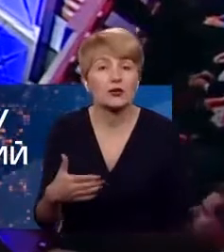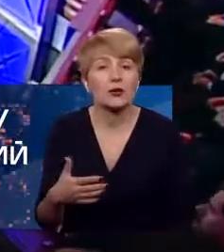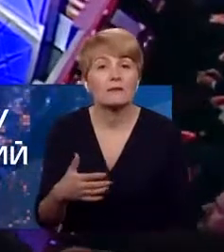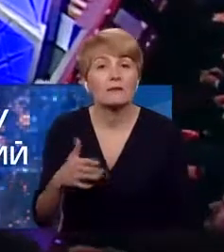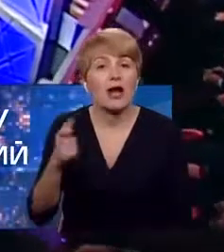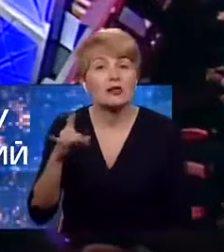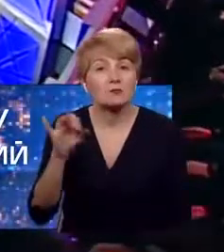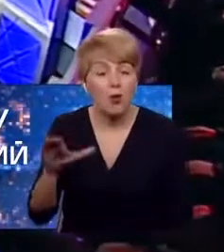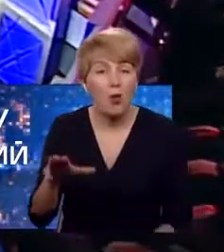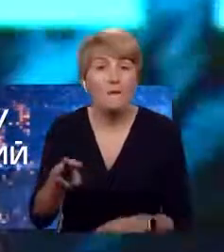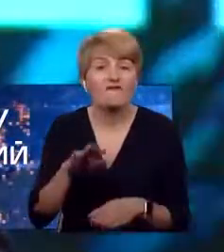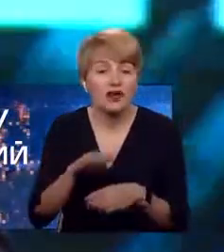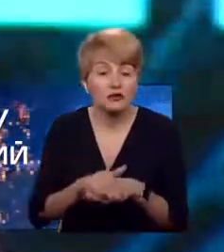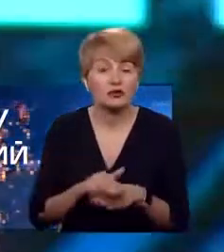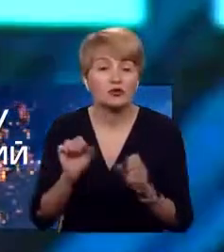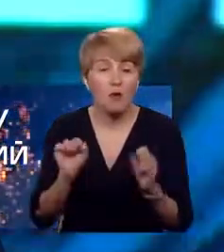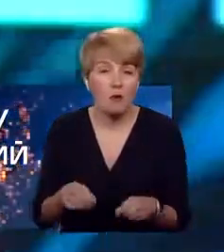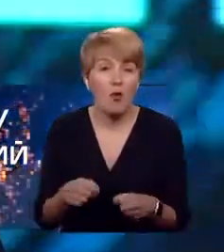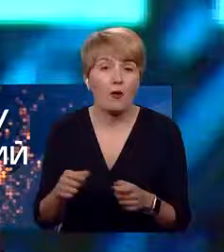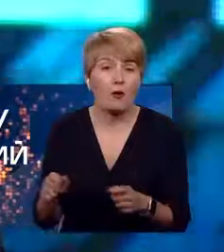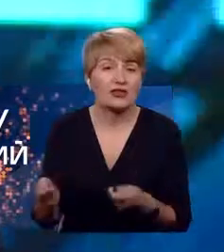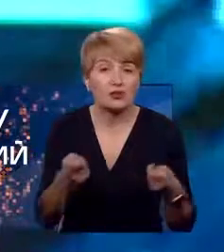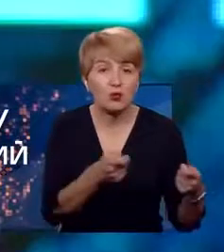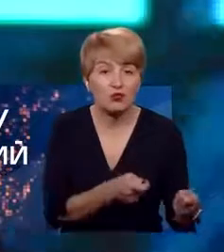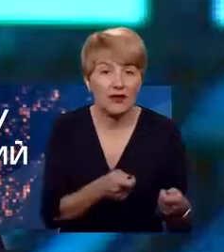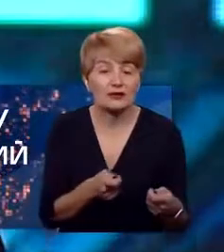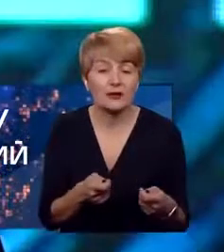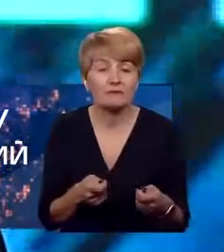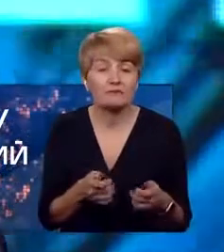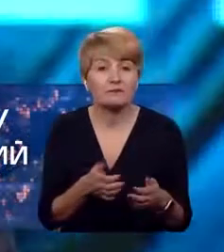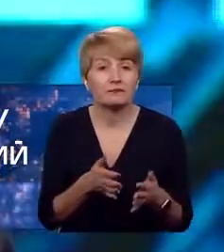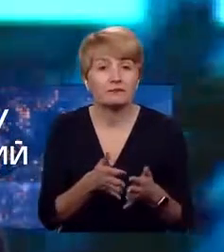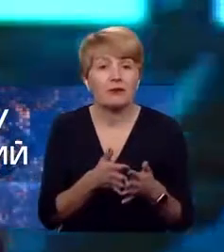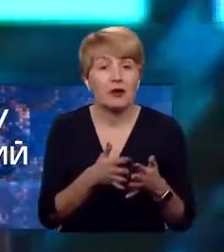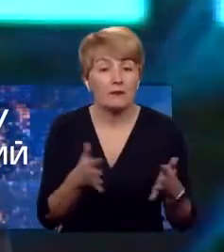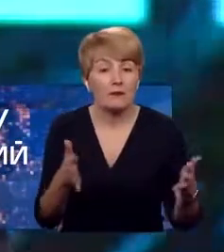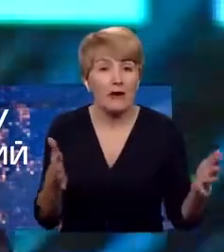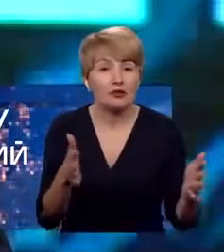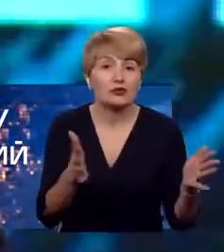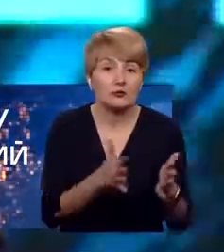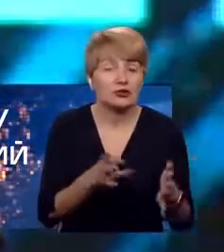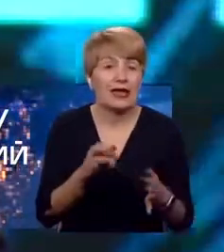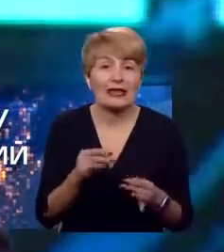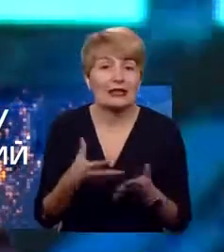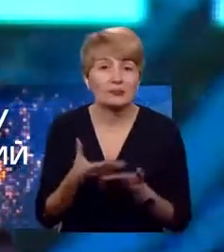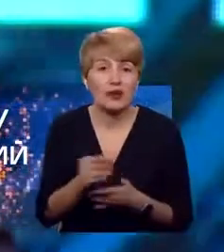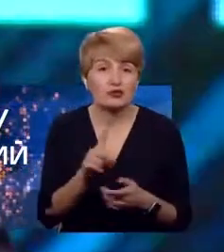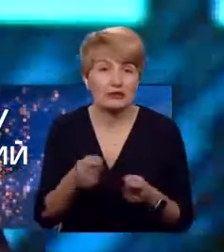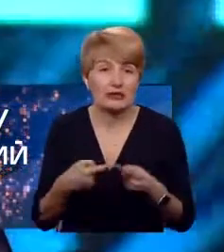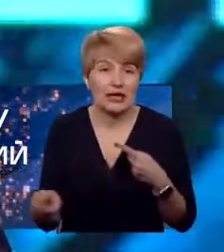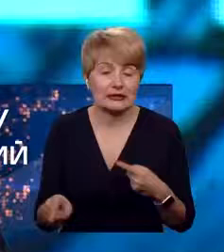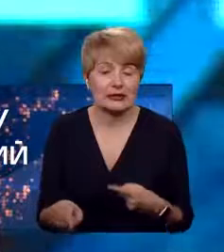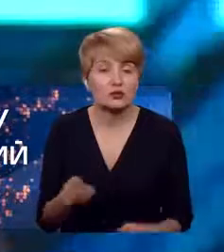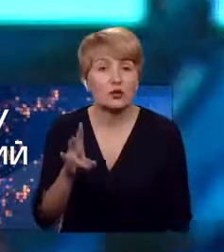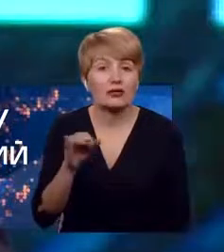міг транспортувати не заявлений обсяг 110 мільярдів кубічних метрів, а менше, і не сплачувати за різницю. І